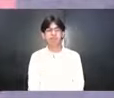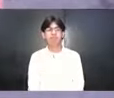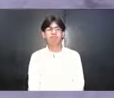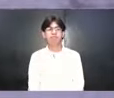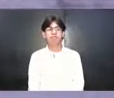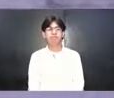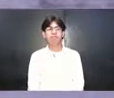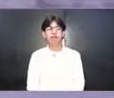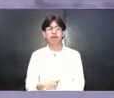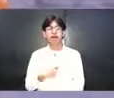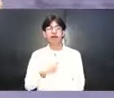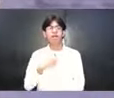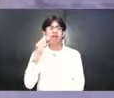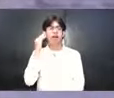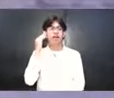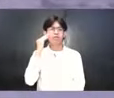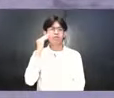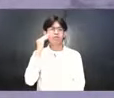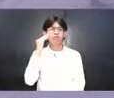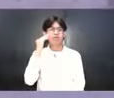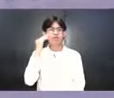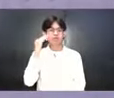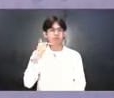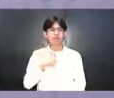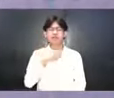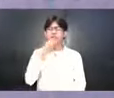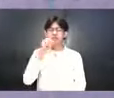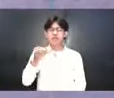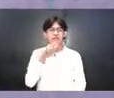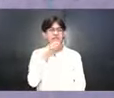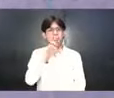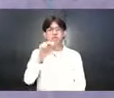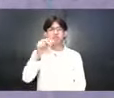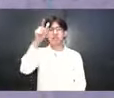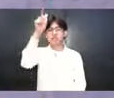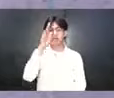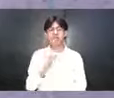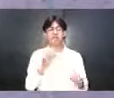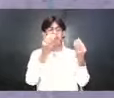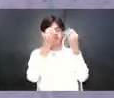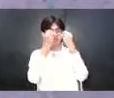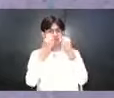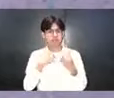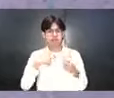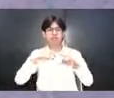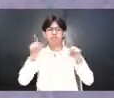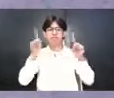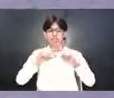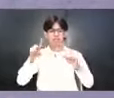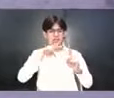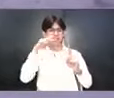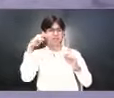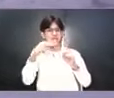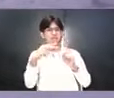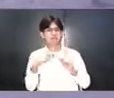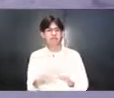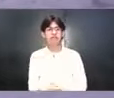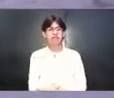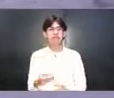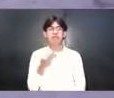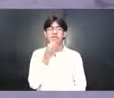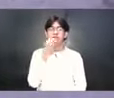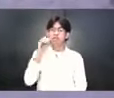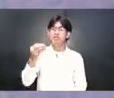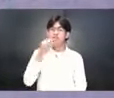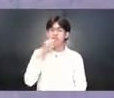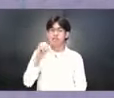alam natin na hindi ka inuutusan ni Lord, tinuturuan ka ni Lord, iba na ang pagbasa mo ngayon sa Torah. We must